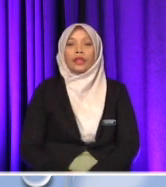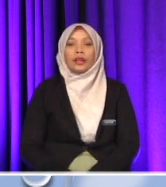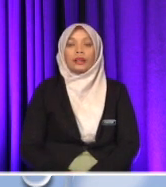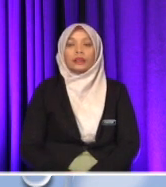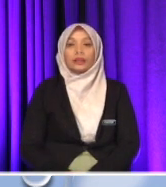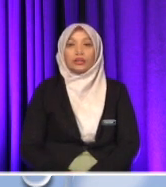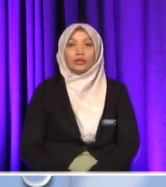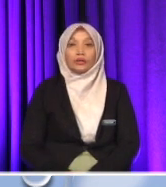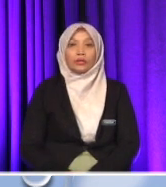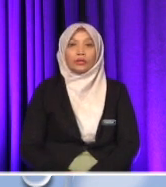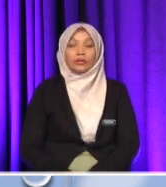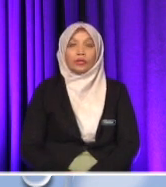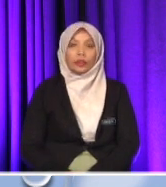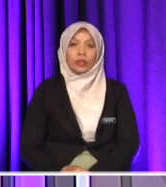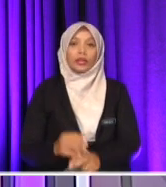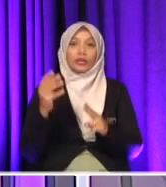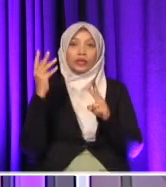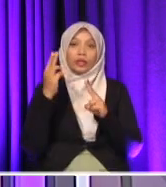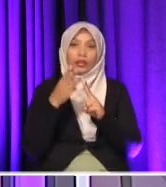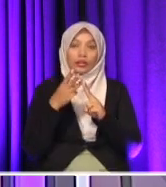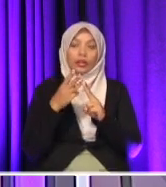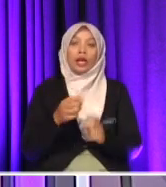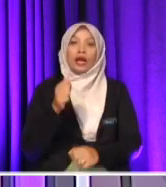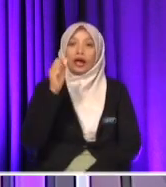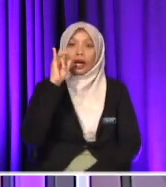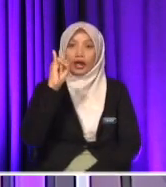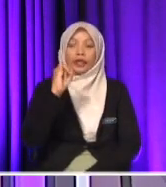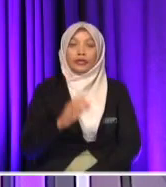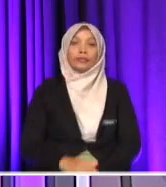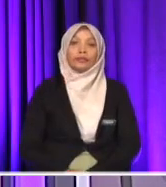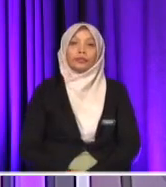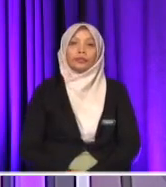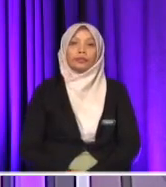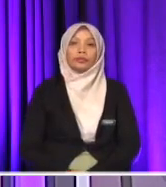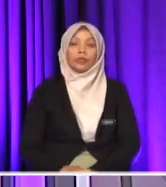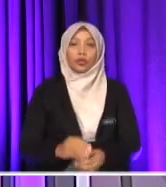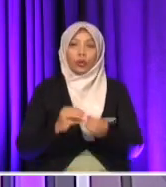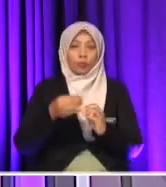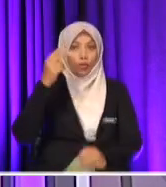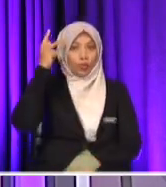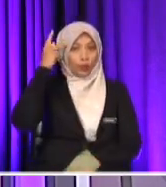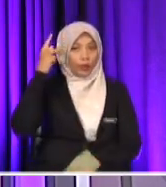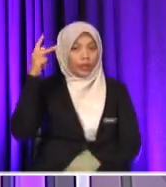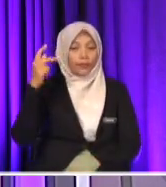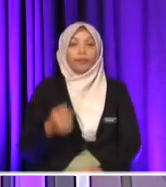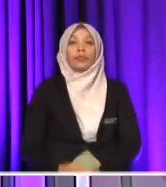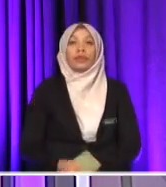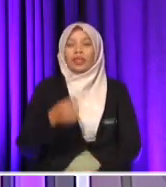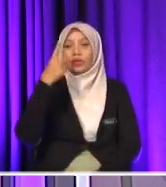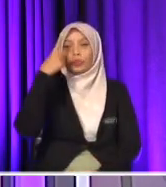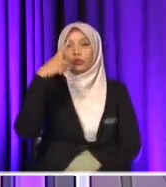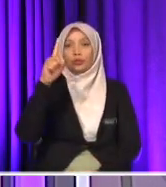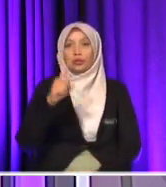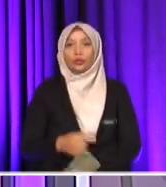I ni tadi, sebab kita tak sebut I nanti confuse kan. So J ni adalah untuk nombor khayalan lah. Okey, contoh bagaimana? Ini adalah untuk